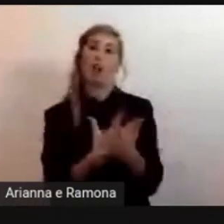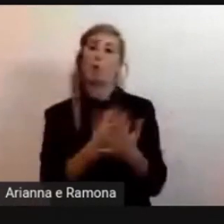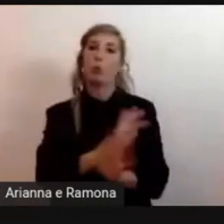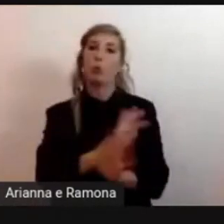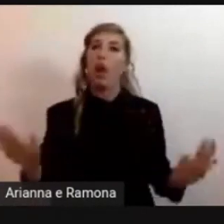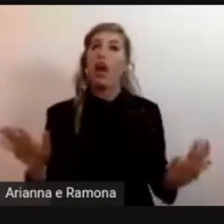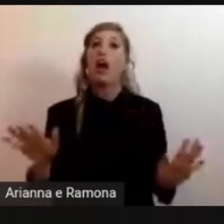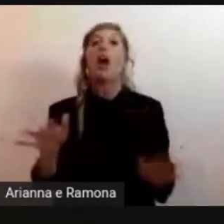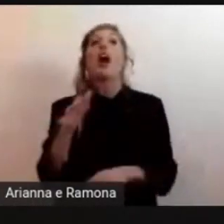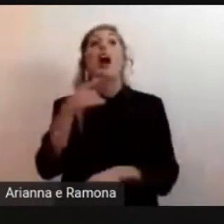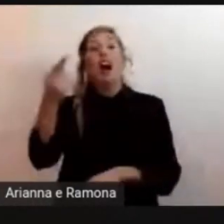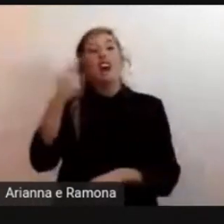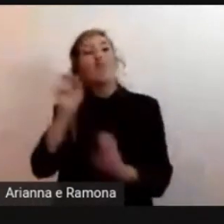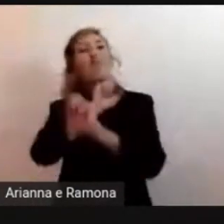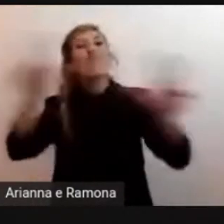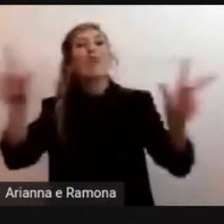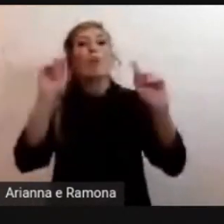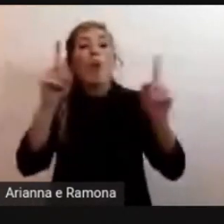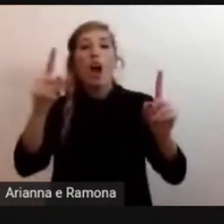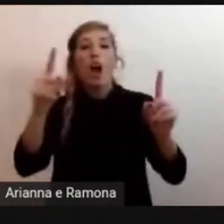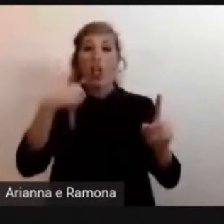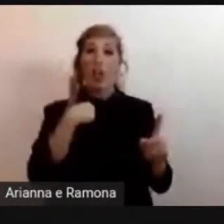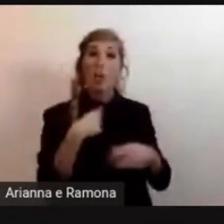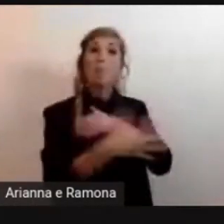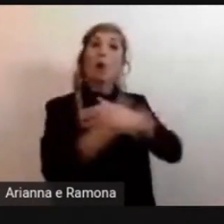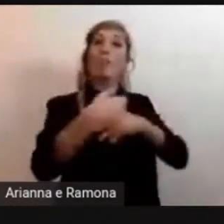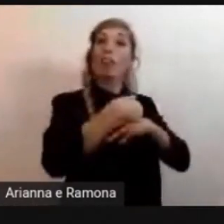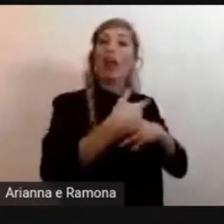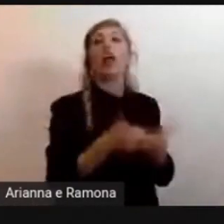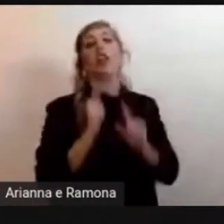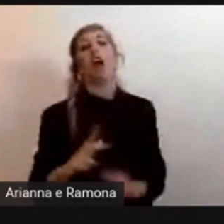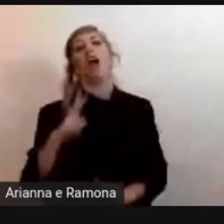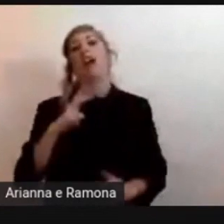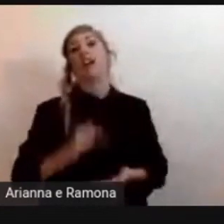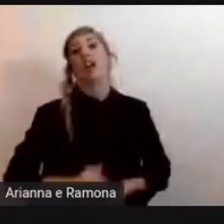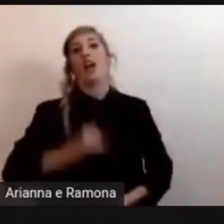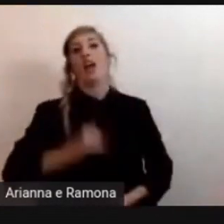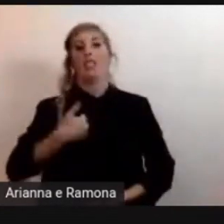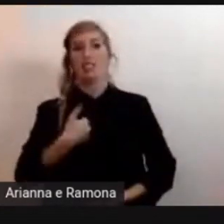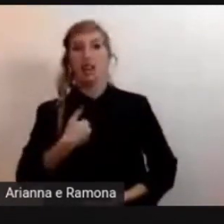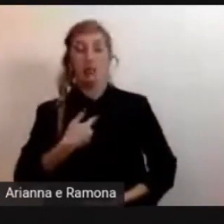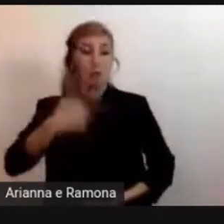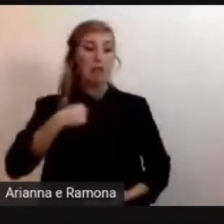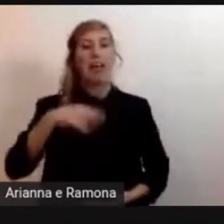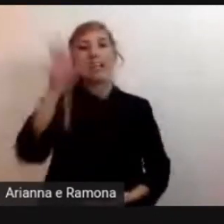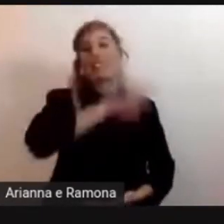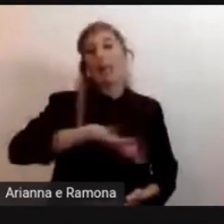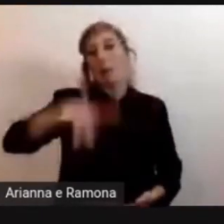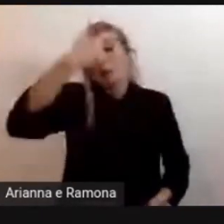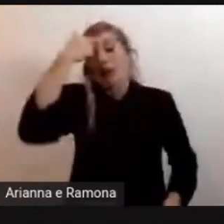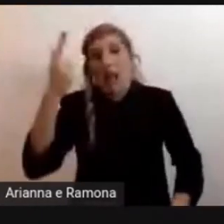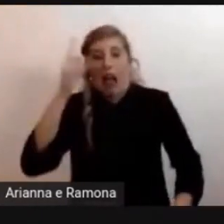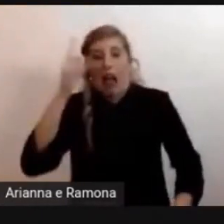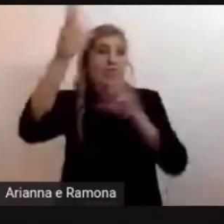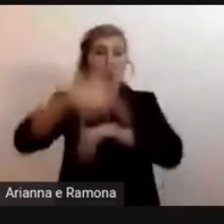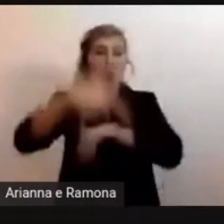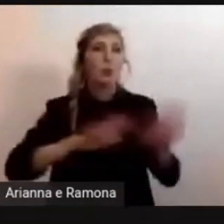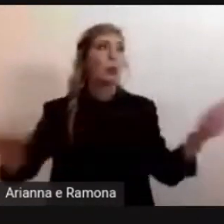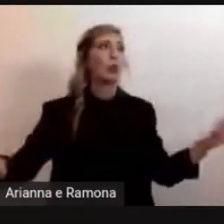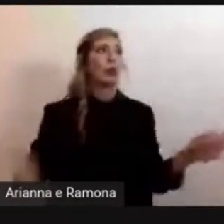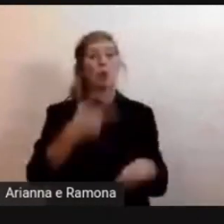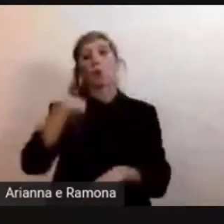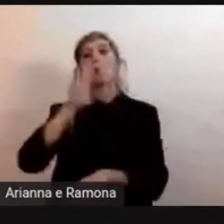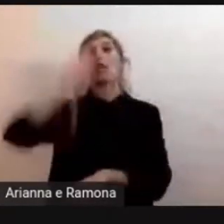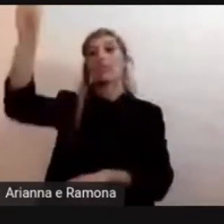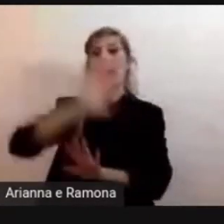la povertà coli ricchezze cosa che suonano a distesa ecco direi che in qualche modo